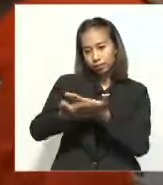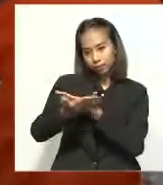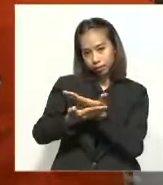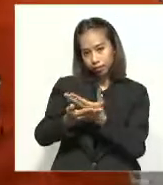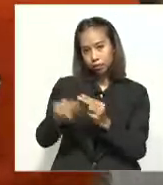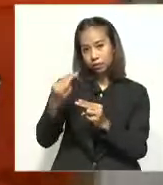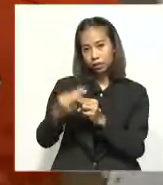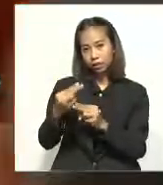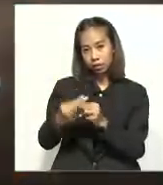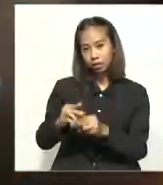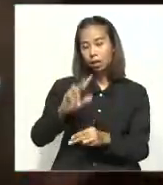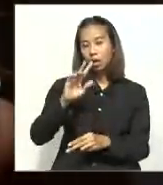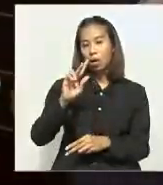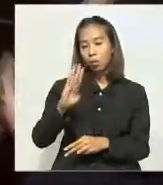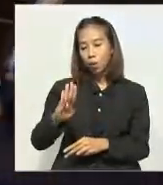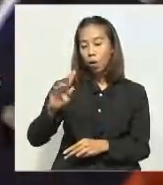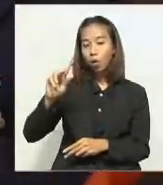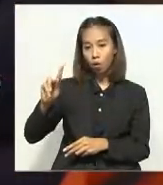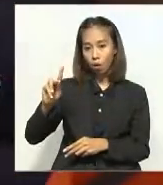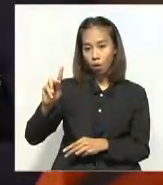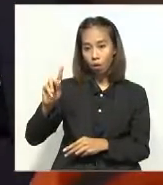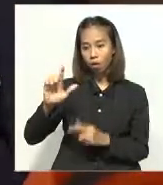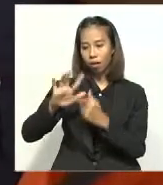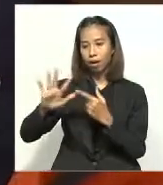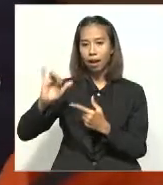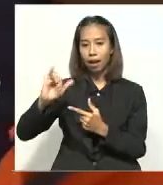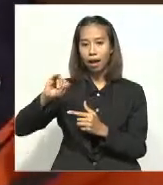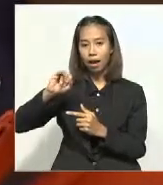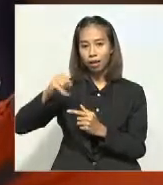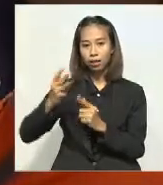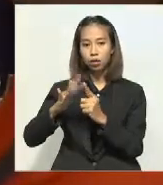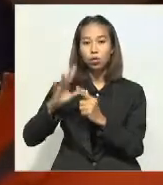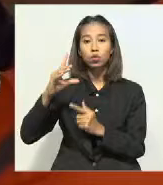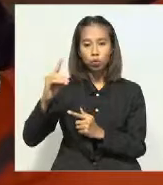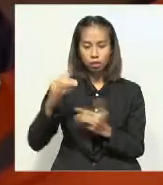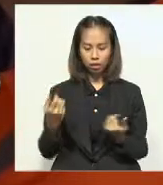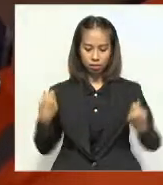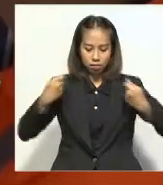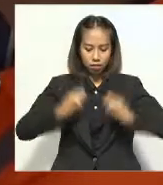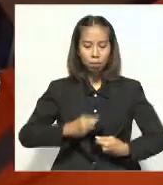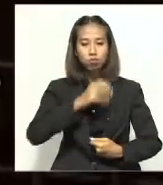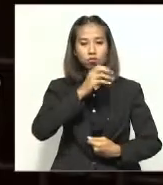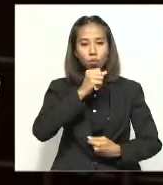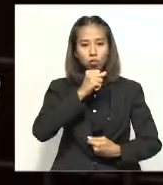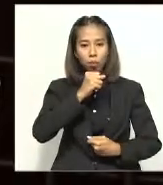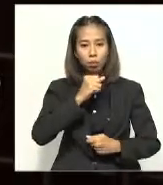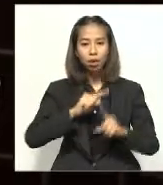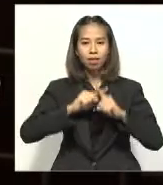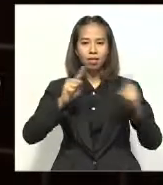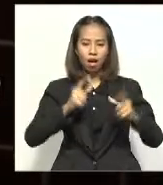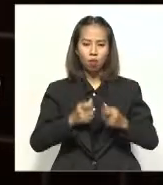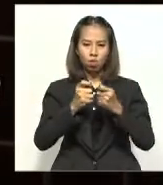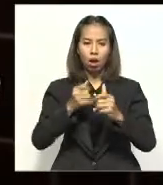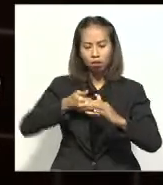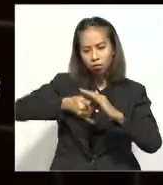ก.ลายจุดผู้ก่อตั้งพรรคเกียรติได้แต่งกายด้วยชุดดับเพลิงสีส้มมาร่วมรับฟังแต่ไม่ได้รับอนุญาตให้เข้าห้องประ